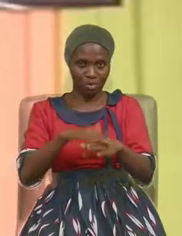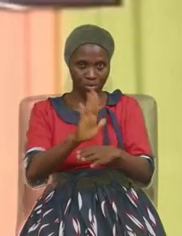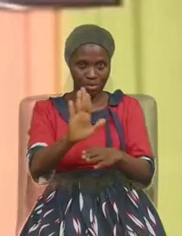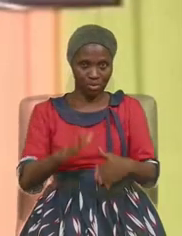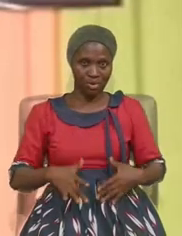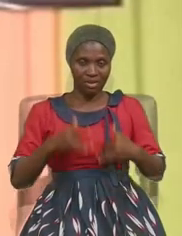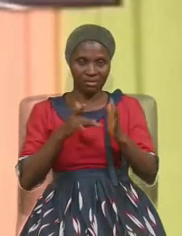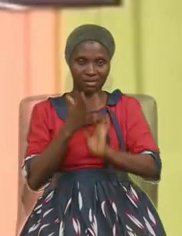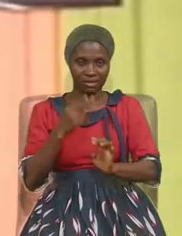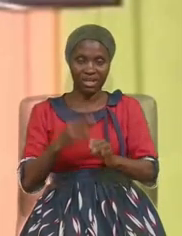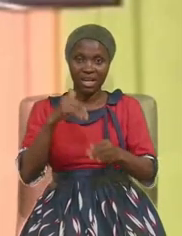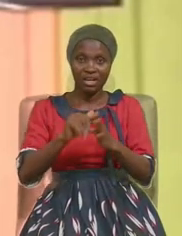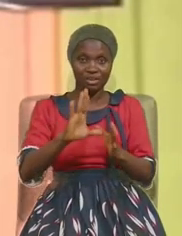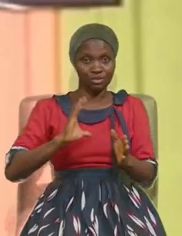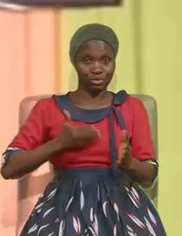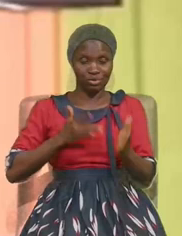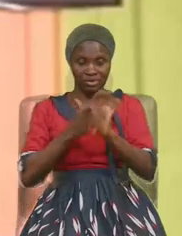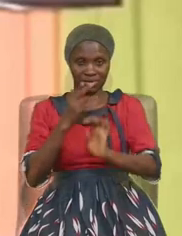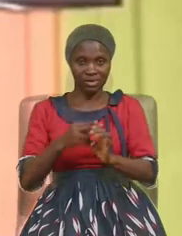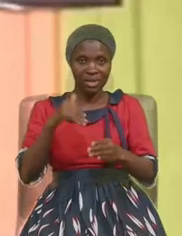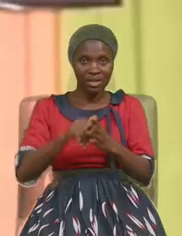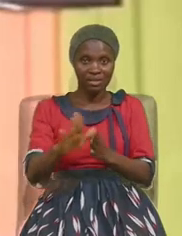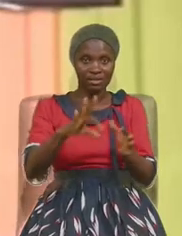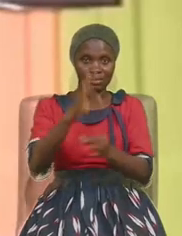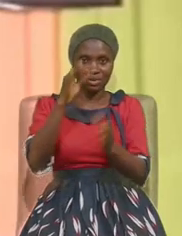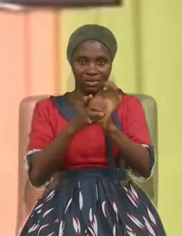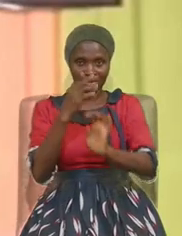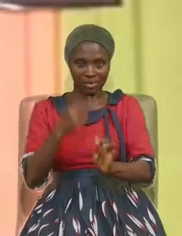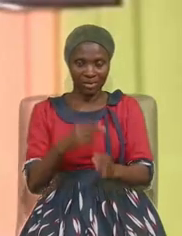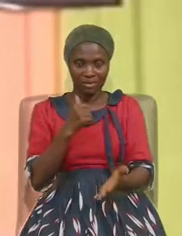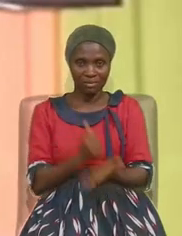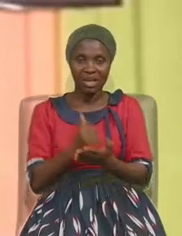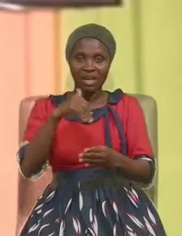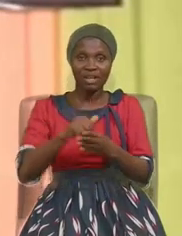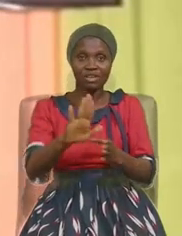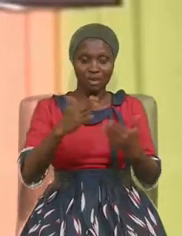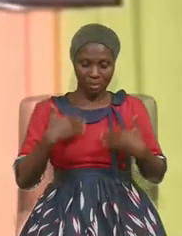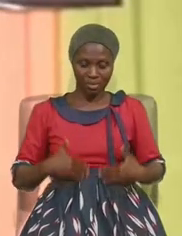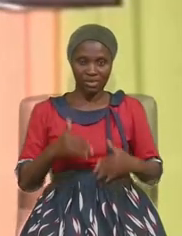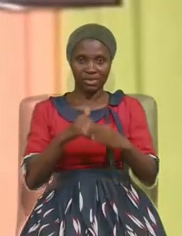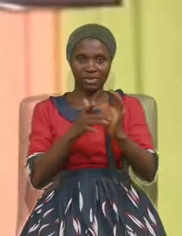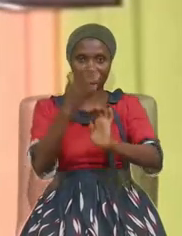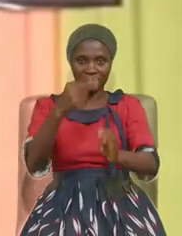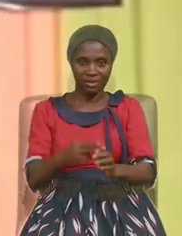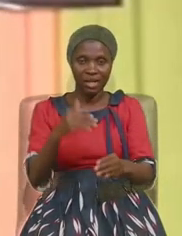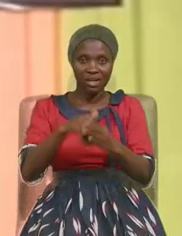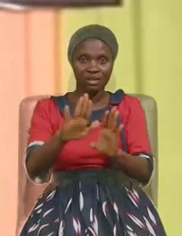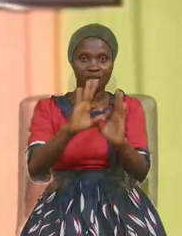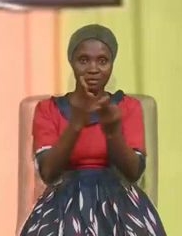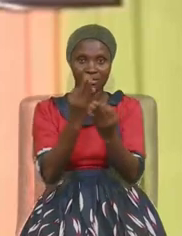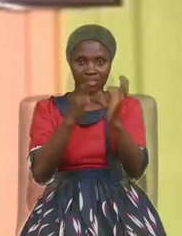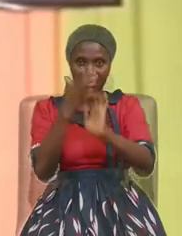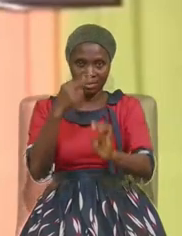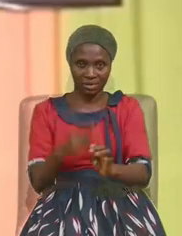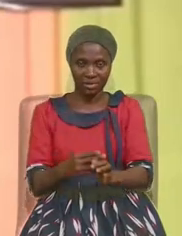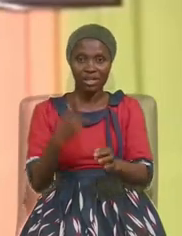âme, dans ton esprit, dans ton corps, dans ta famille, dans l'œuvre de